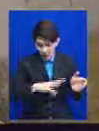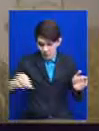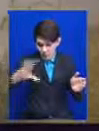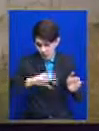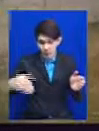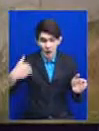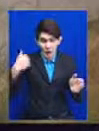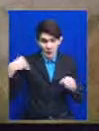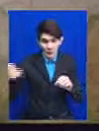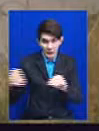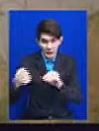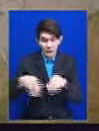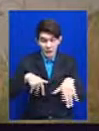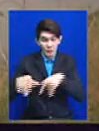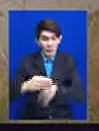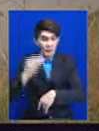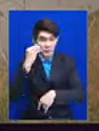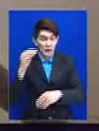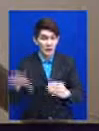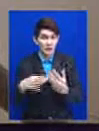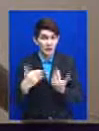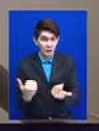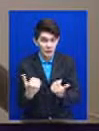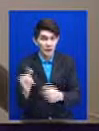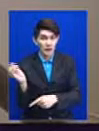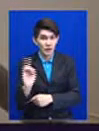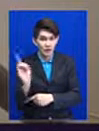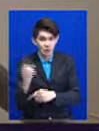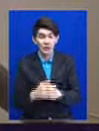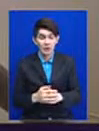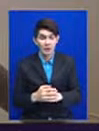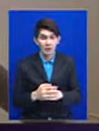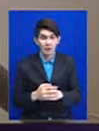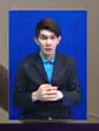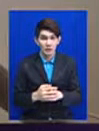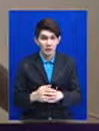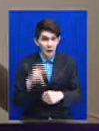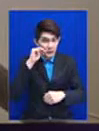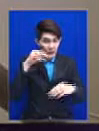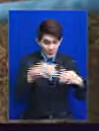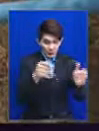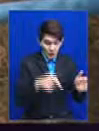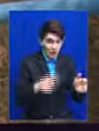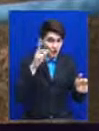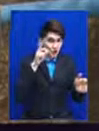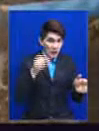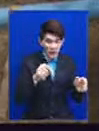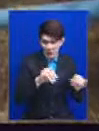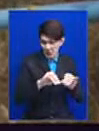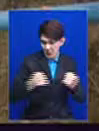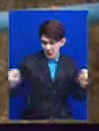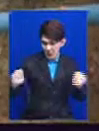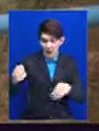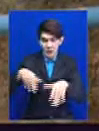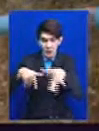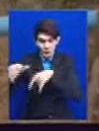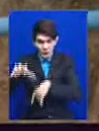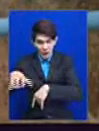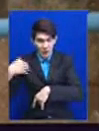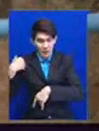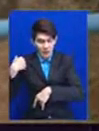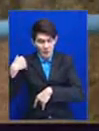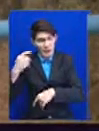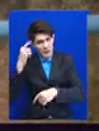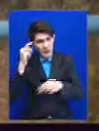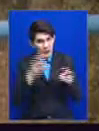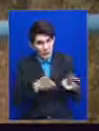วยที่ใกล้กับหมู่บ้านที่ประสบภัยแล้งแต่ด้วยเนื่องจากระยะทางจากแหล่งน้ำดิบขนาดใหญ่นั้นอยู่ห่างไกลจากหมู่บ้านจึงต้องใ